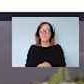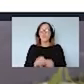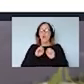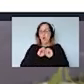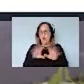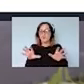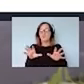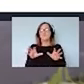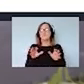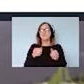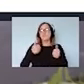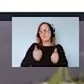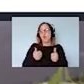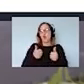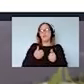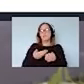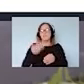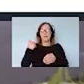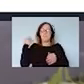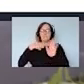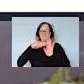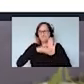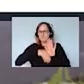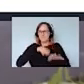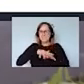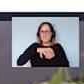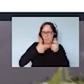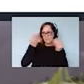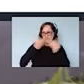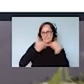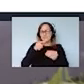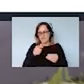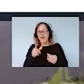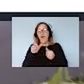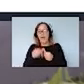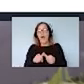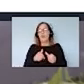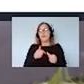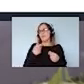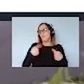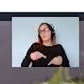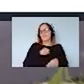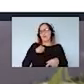Oczywiście stoi za tym banda programistów i programistek w większości sytuacji. Nie zrobilibyśmy wielu takich rzeczy samodzielnie, zbyt